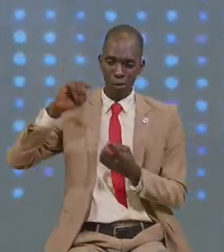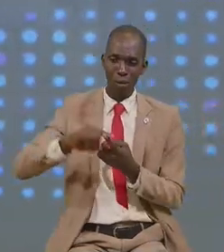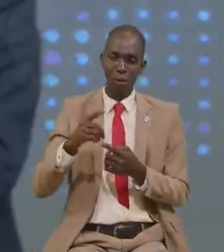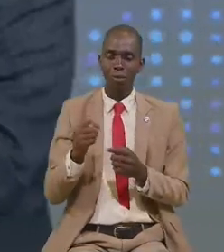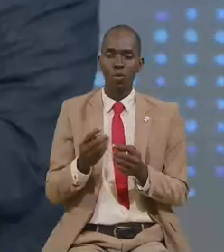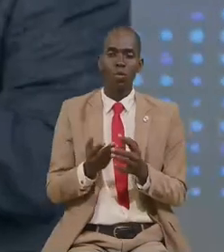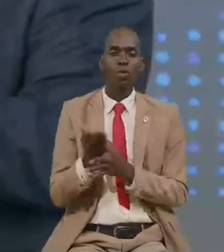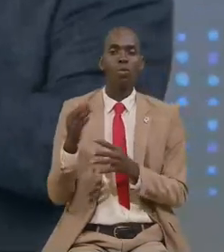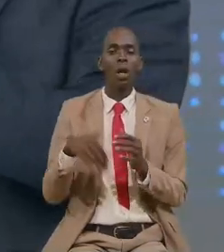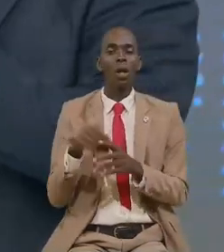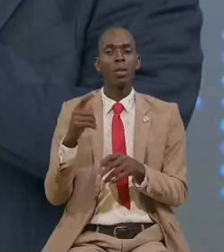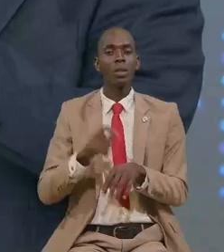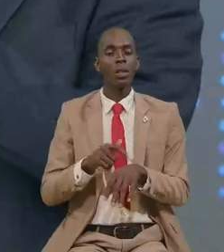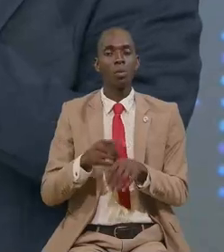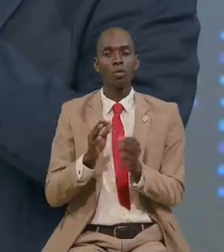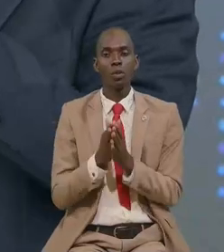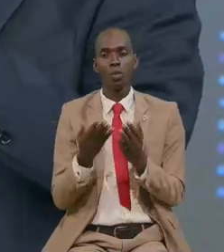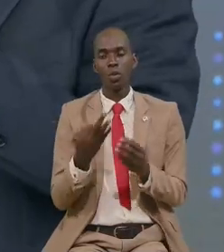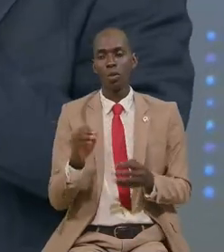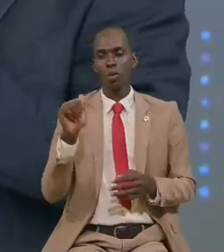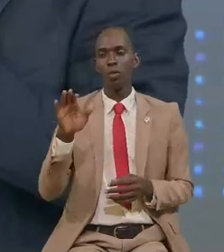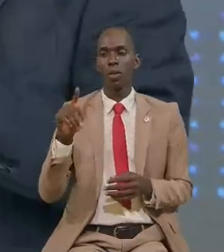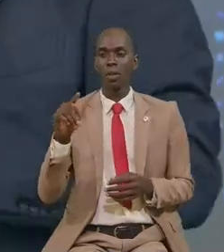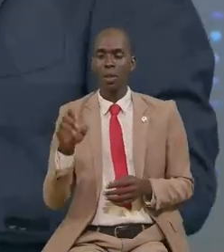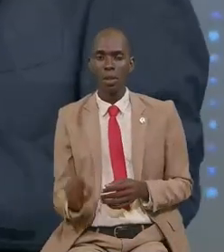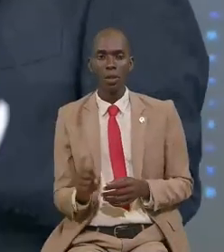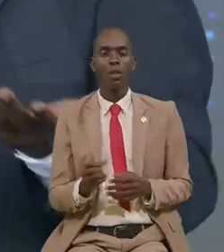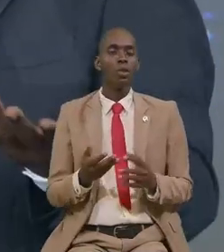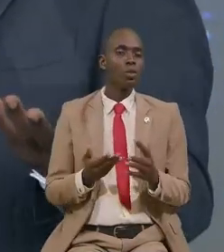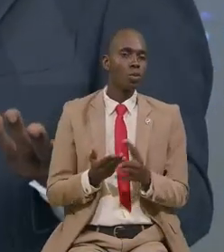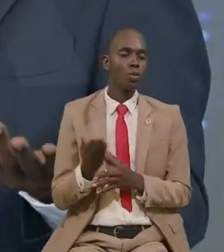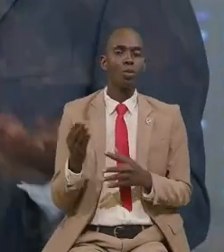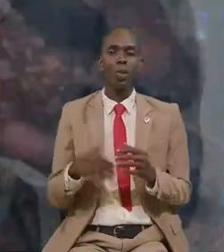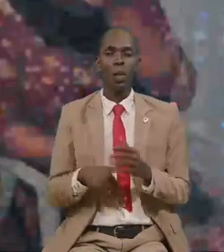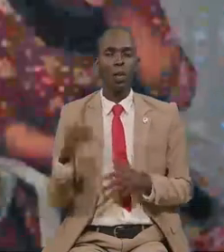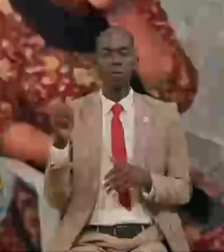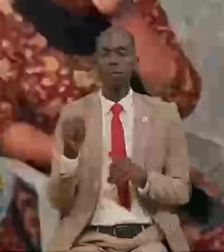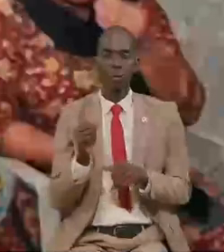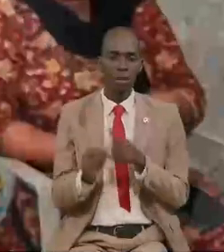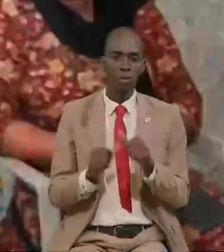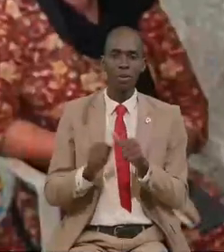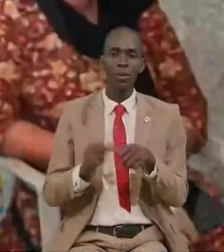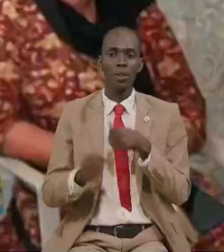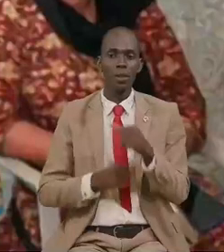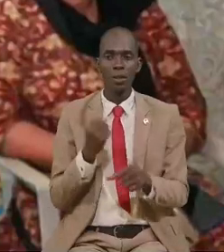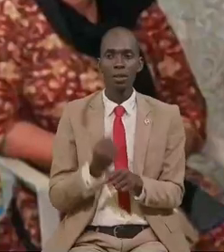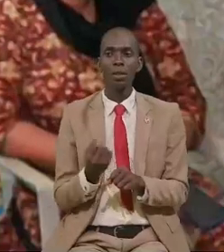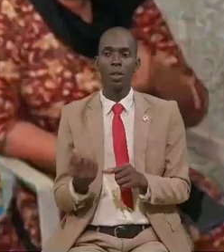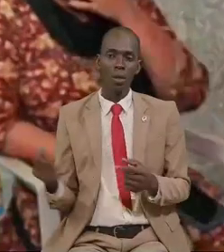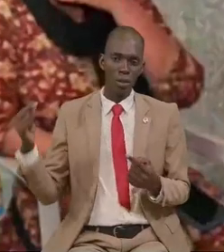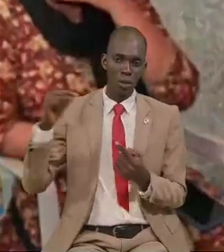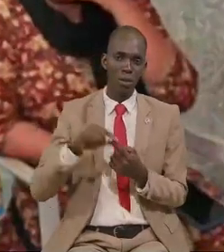du centenier, tout dans chaque siècle, chaque année, dans chaque génération, jusqu'à